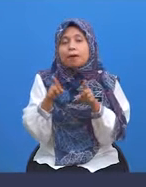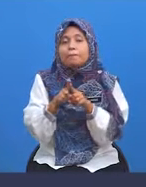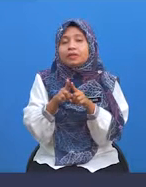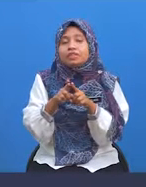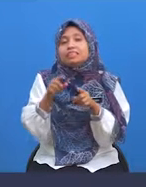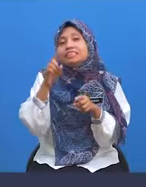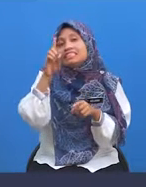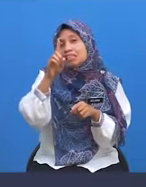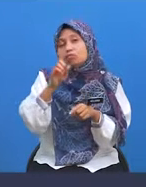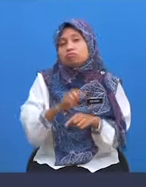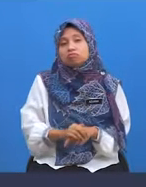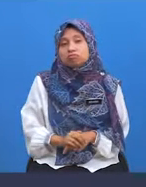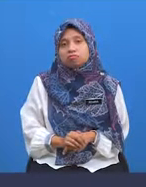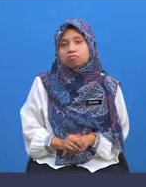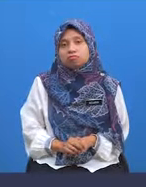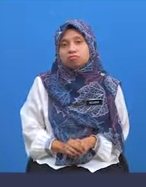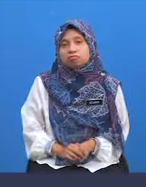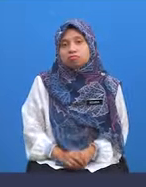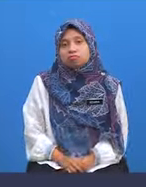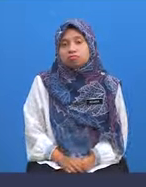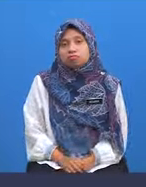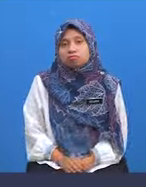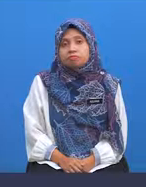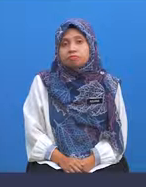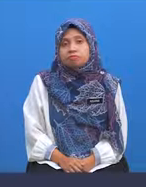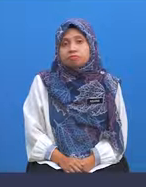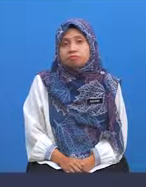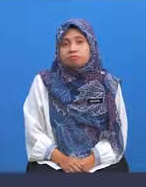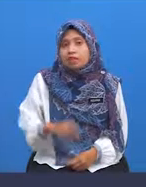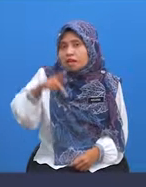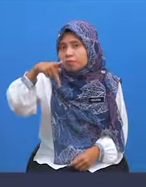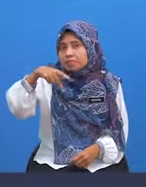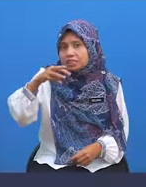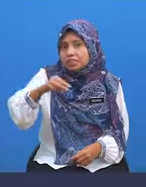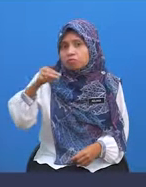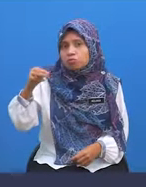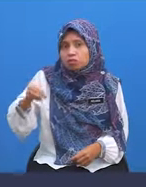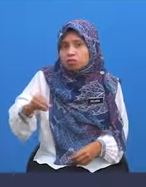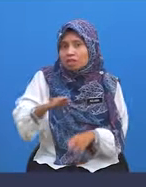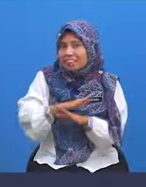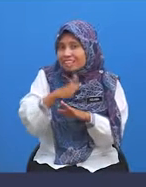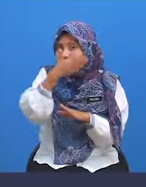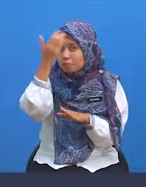Pastikan murid-murid tidak lupa melabel graf masing-masing.